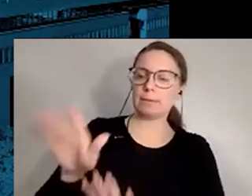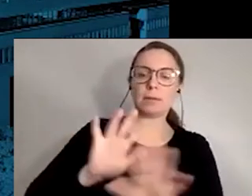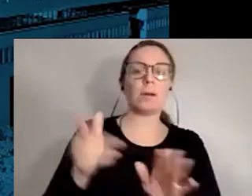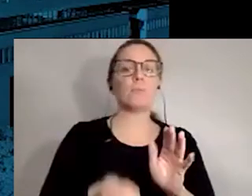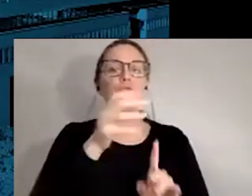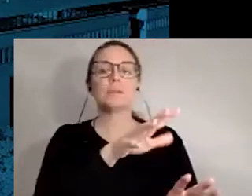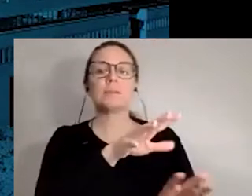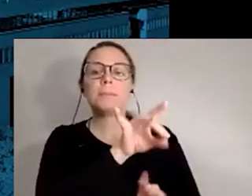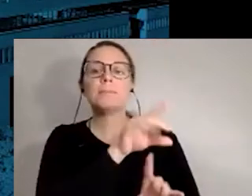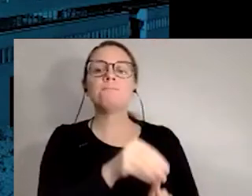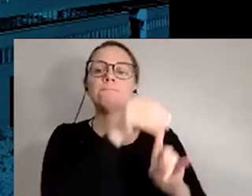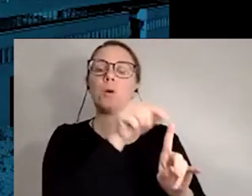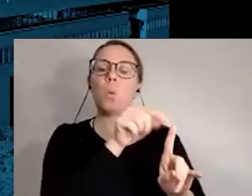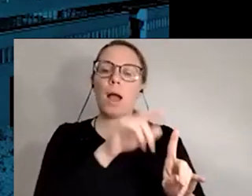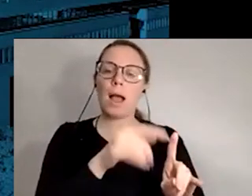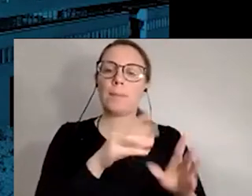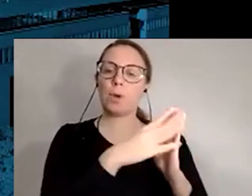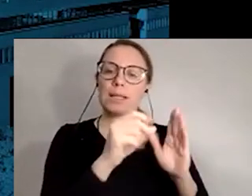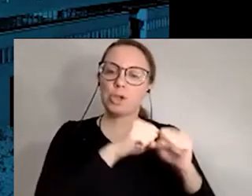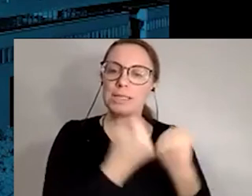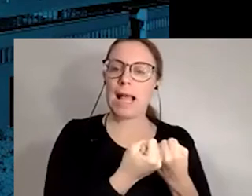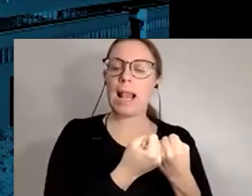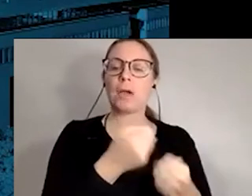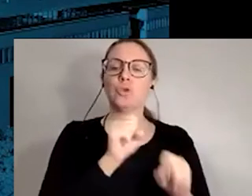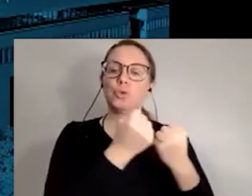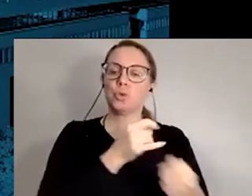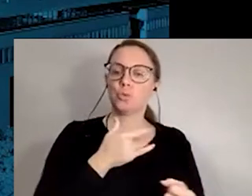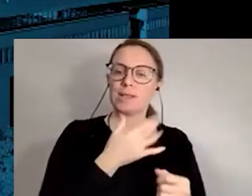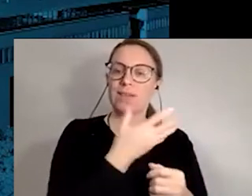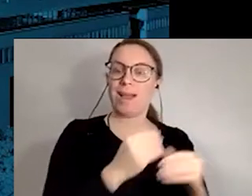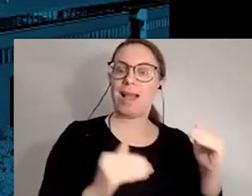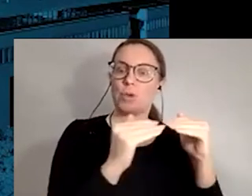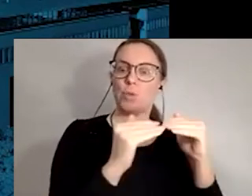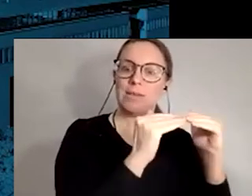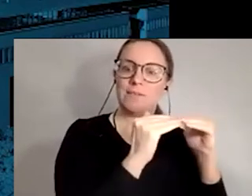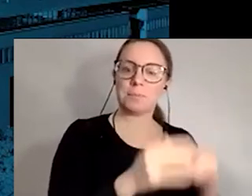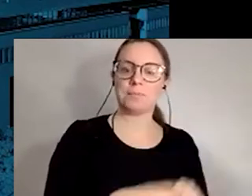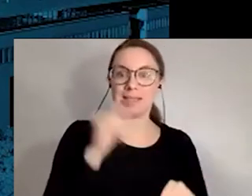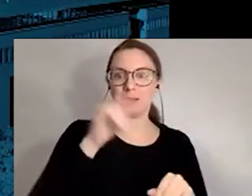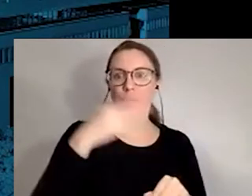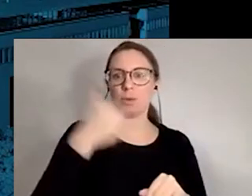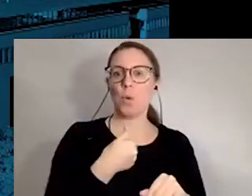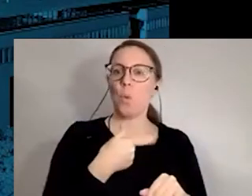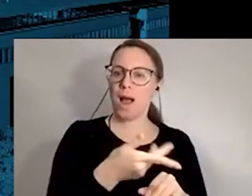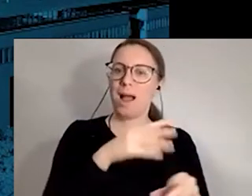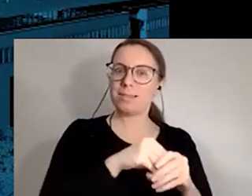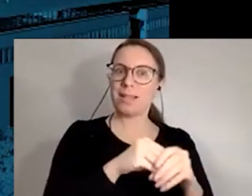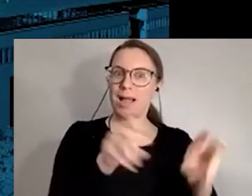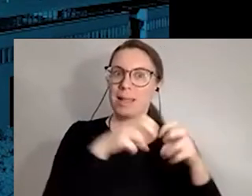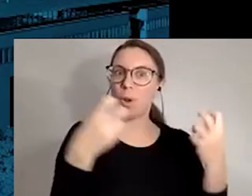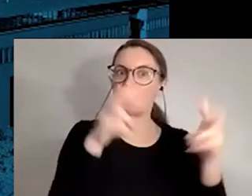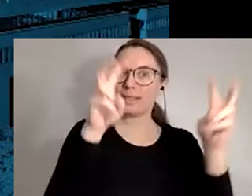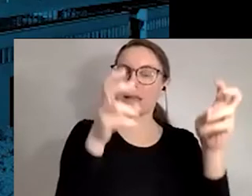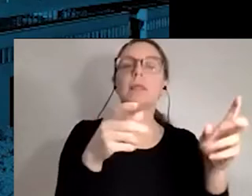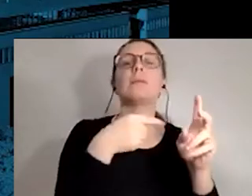social, sociosubjectif et inclusif ? Et c'est cette raison pour laquelle, dans le titre de la table ronde, on a placé l